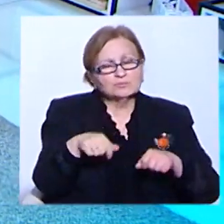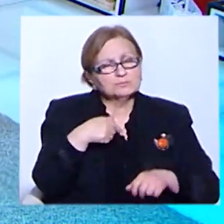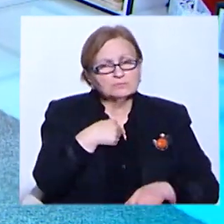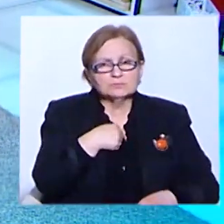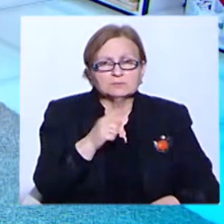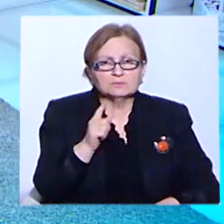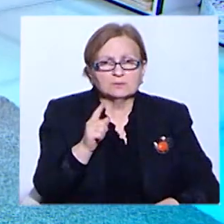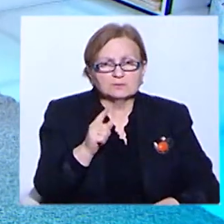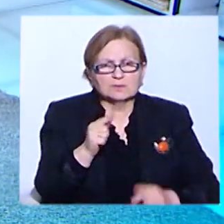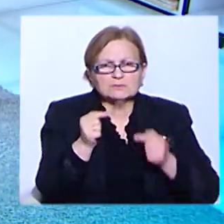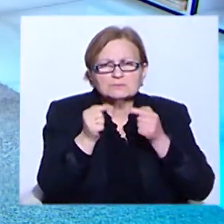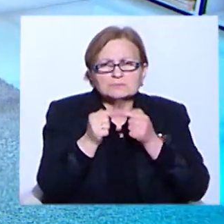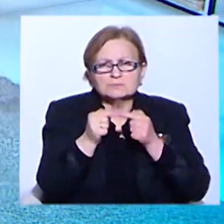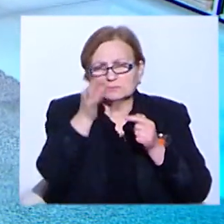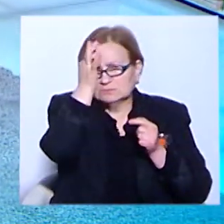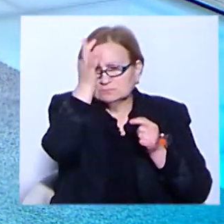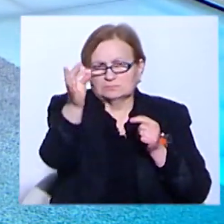შეგვიძლია